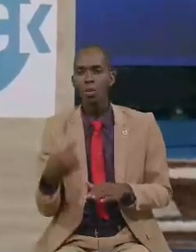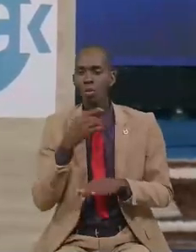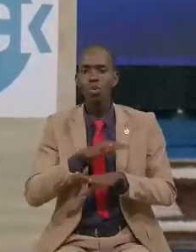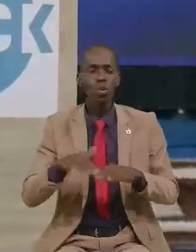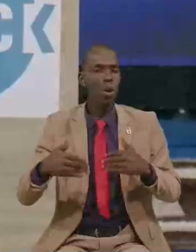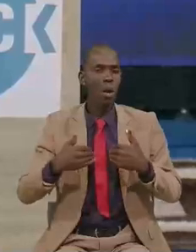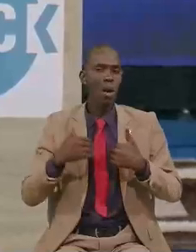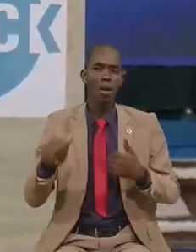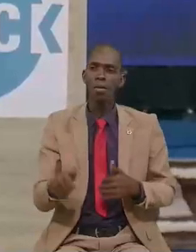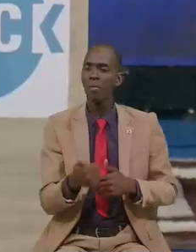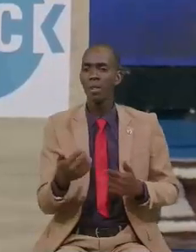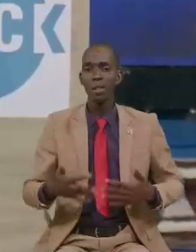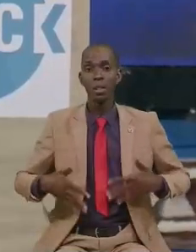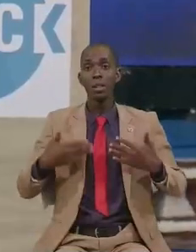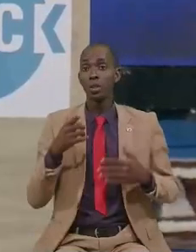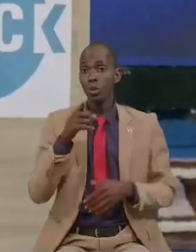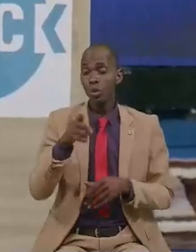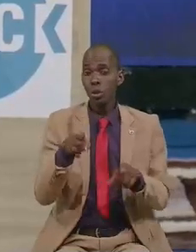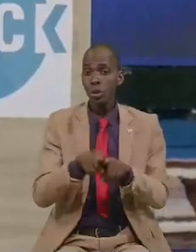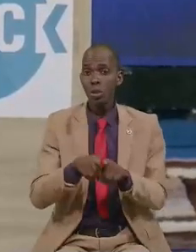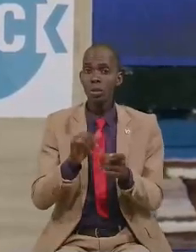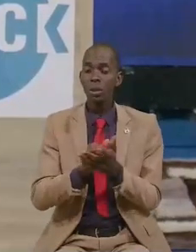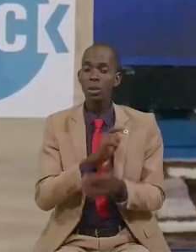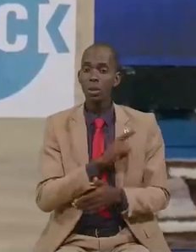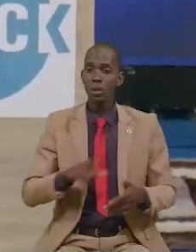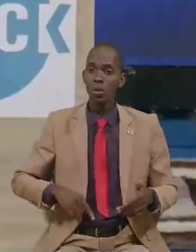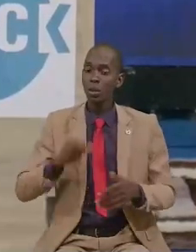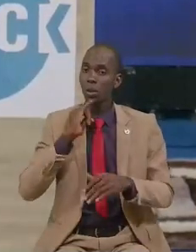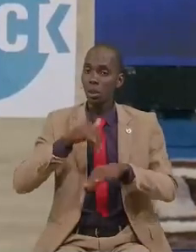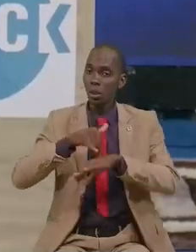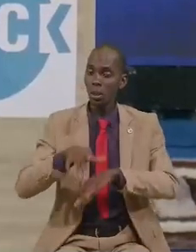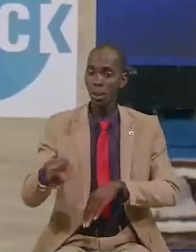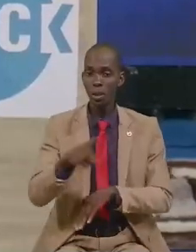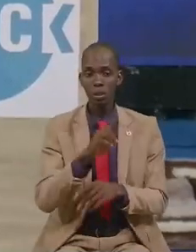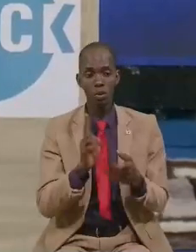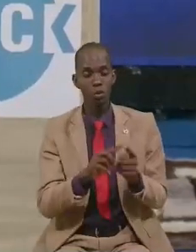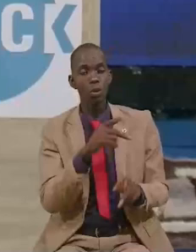vie, toi-même que Dieu envoie, tu ne dois pas être comme eux.